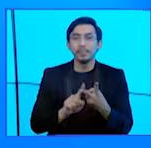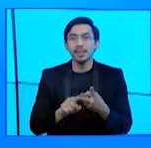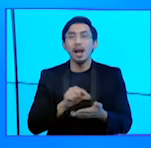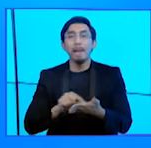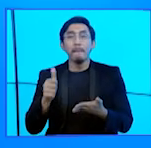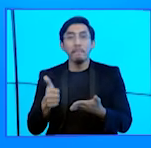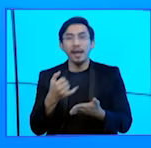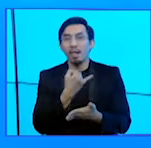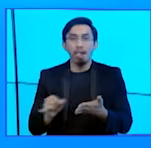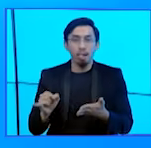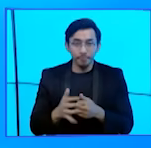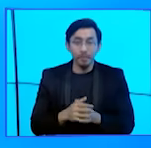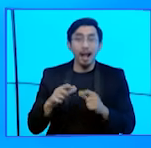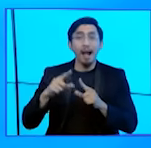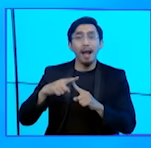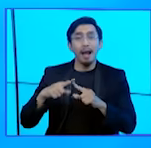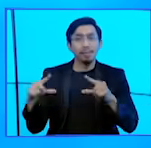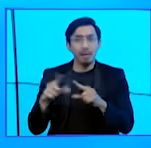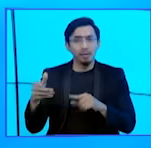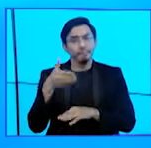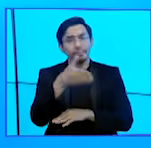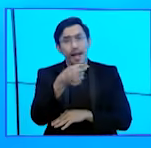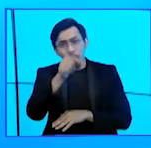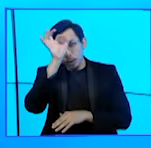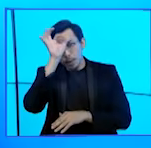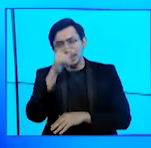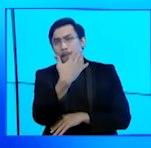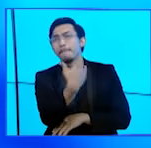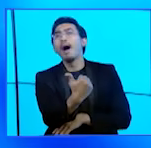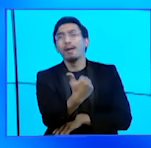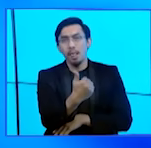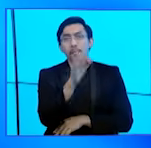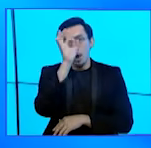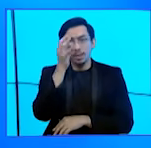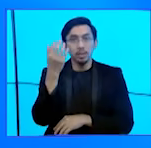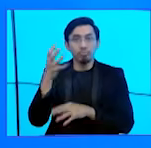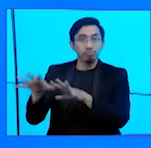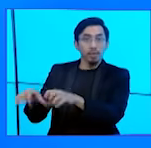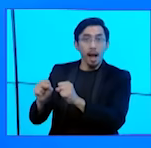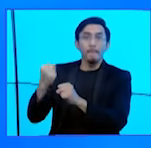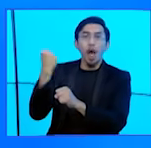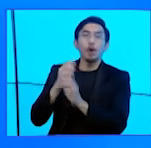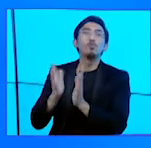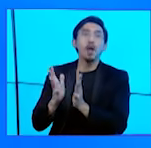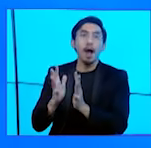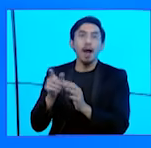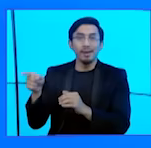baik. Atta datang memenuhi panggilan polisi pasca polisi menangkap pelaku yang dilaporkan oleh Atta